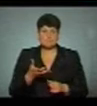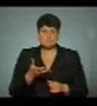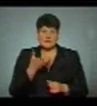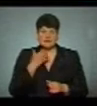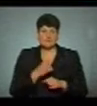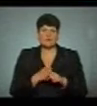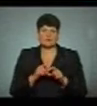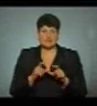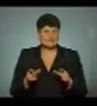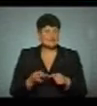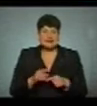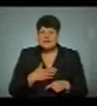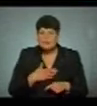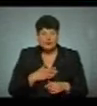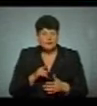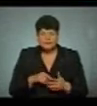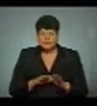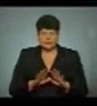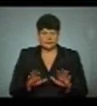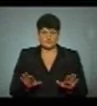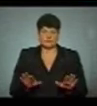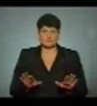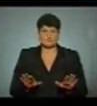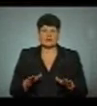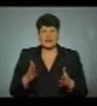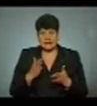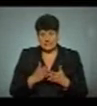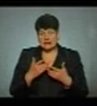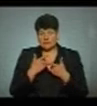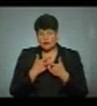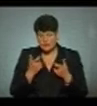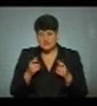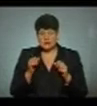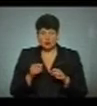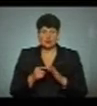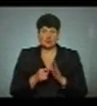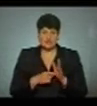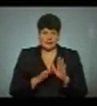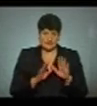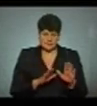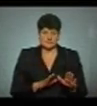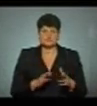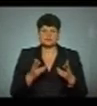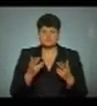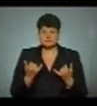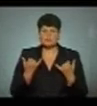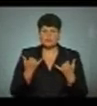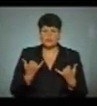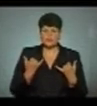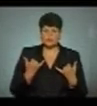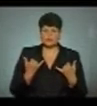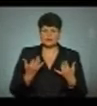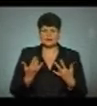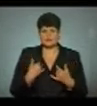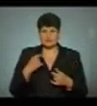аптечної мережі. Ну, це не наше питання охорони здоров'я, так? Але є інформація, якою я можу поділитися. Звичайно, сьогодні, на сьогодні, наскільки я